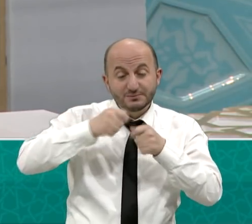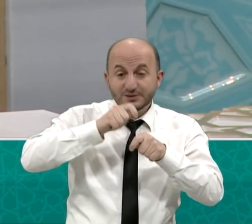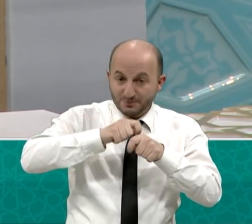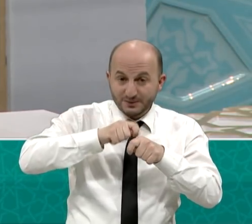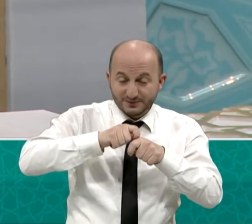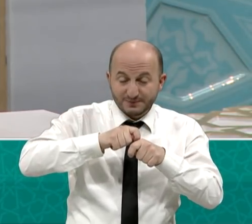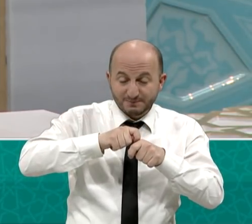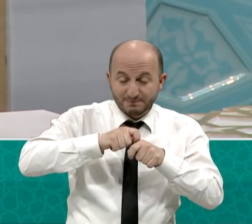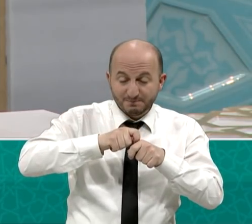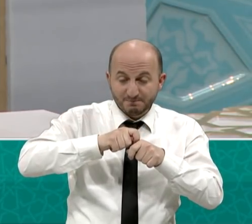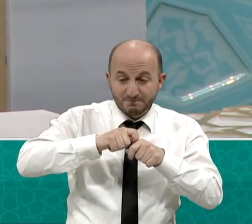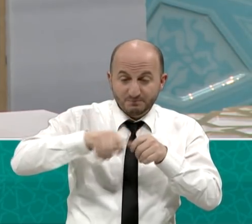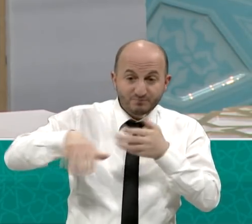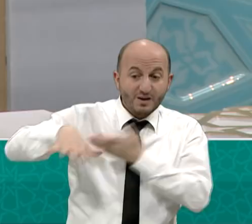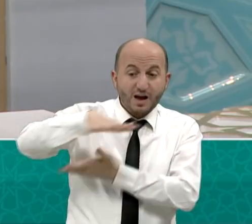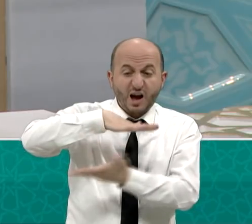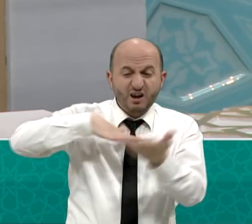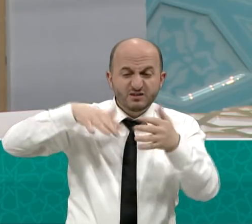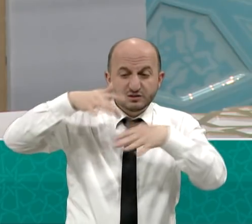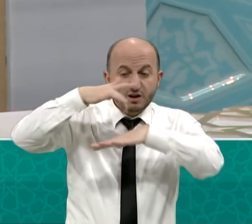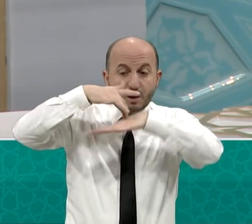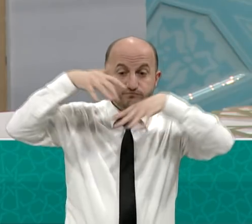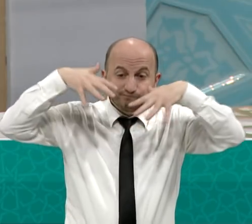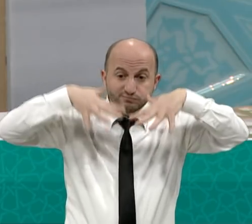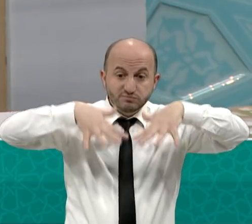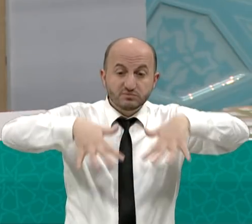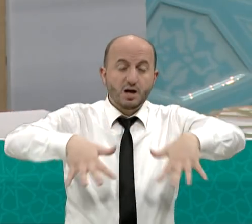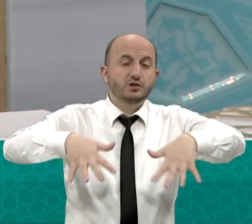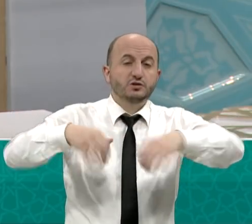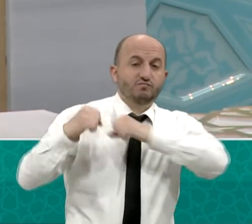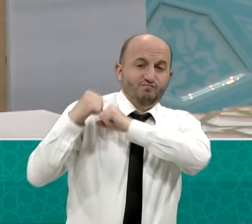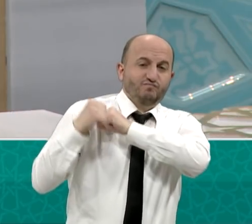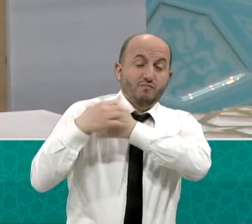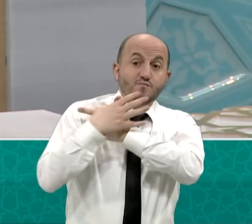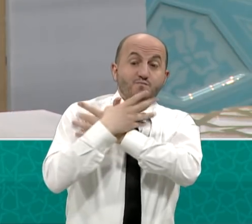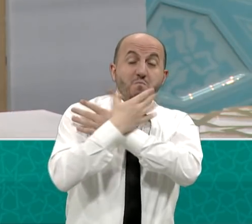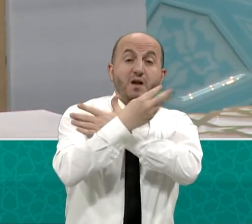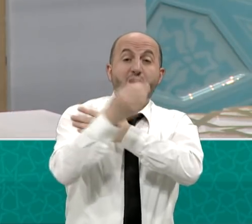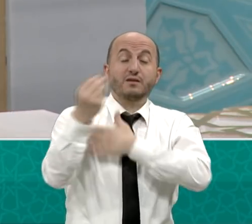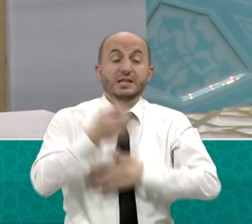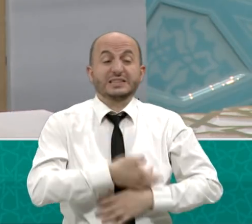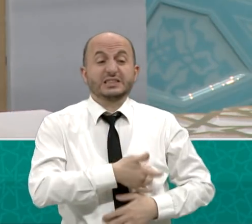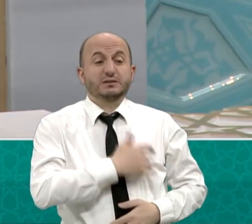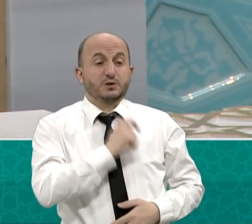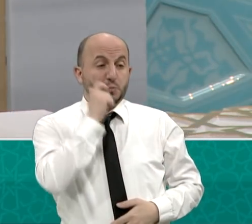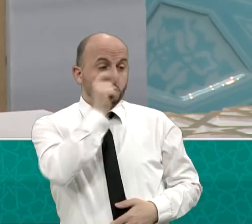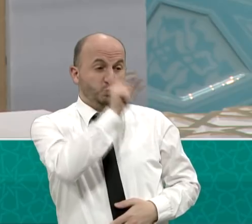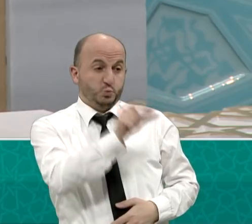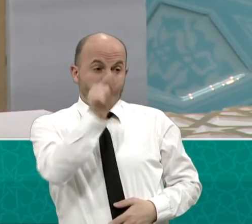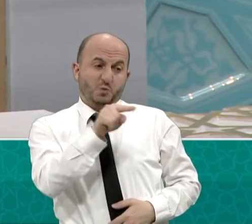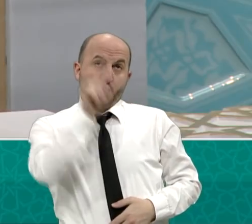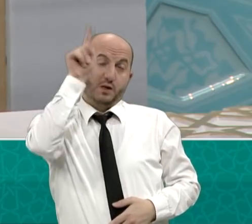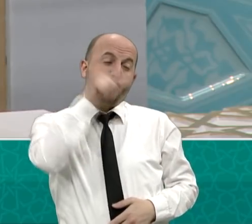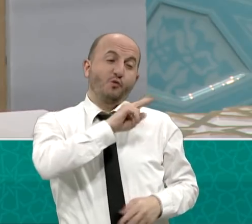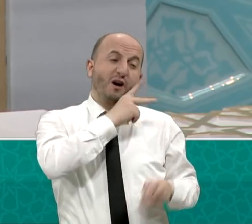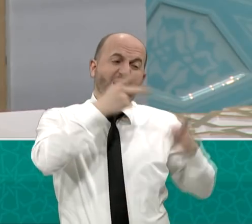آمَنُوا Arşı taşıyan, hameleyi arşı taşıyan melekler, iman eden müminler için bağışlanma